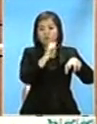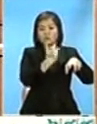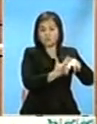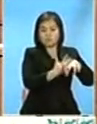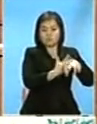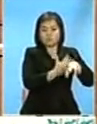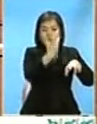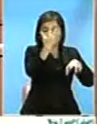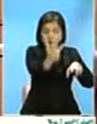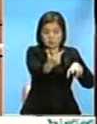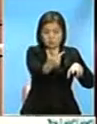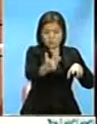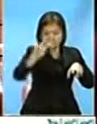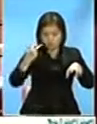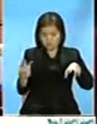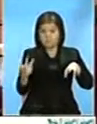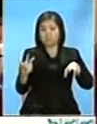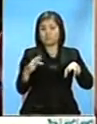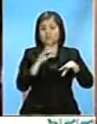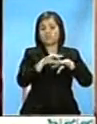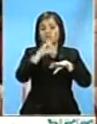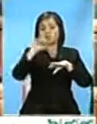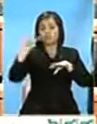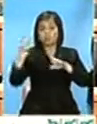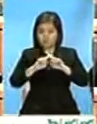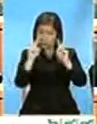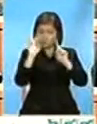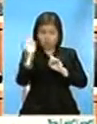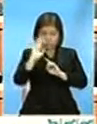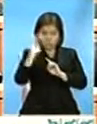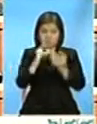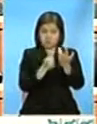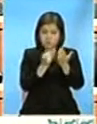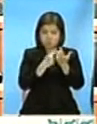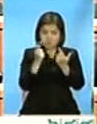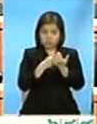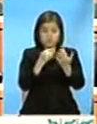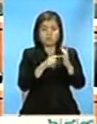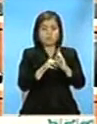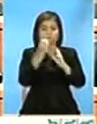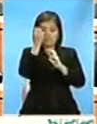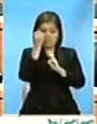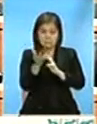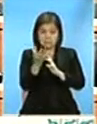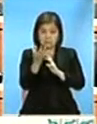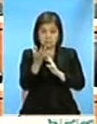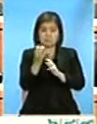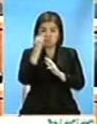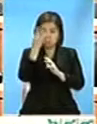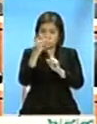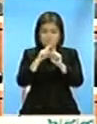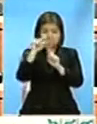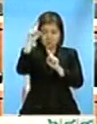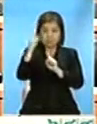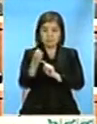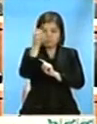ที่2มี3คนเขตที่3มี3คนครับแต่ท่านบอกว่าให้นับคะแนนในจังหวัดเนี่ยนะครับให้นับคะแนนสูงสุดเรียงตามลำ